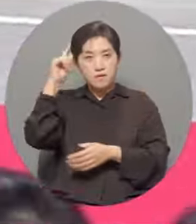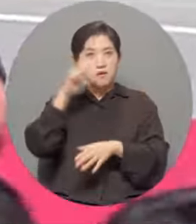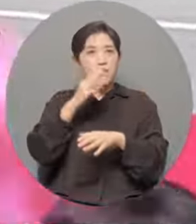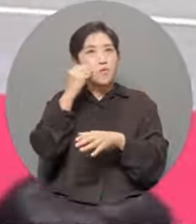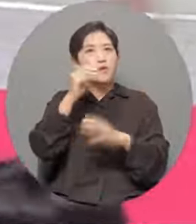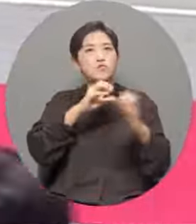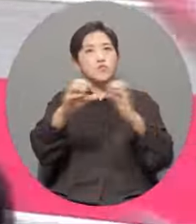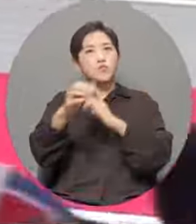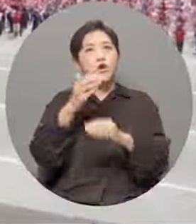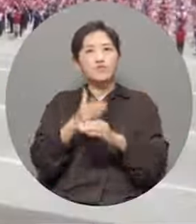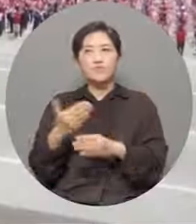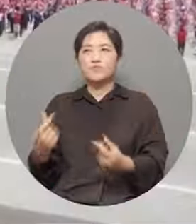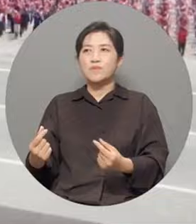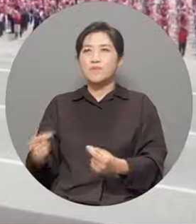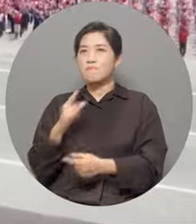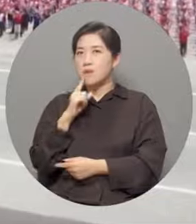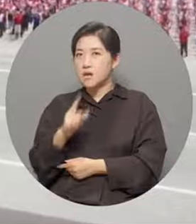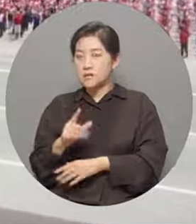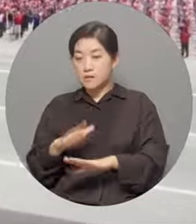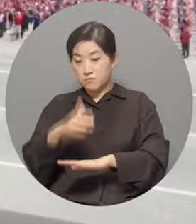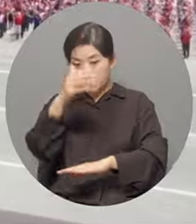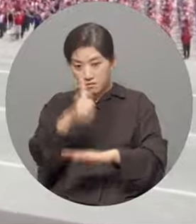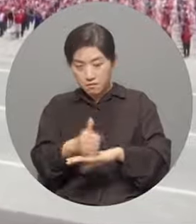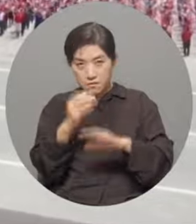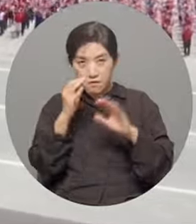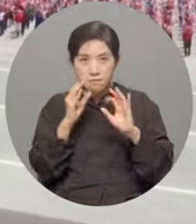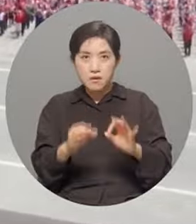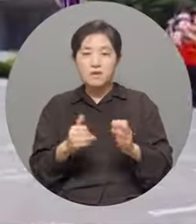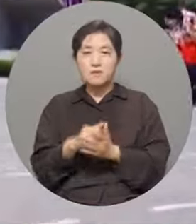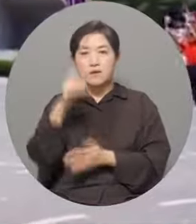소통하고 있다고 자신했지만, 이번 결과와 관련해